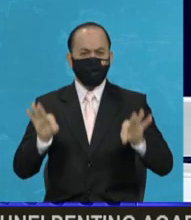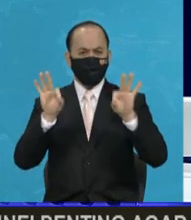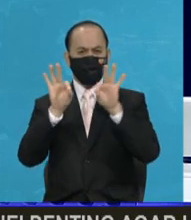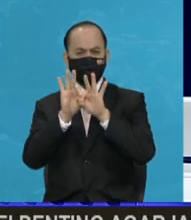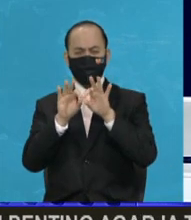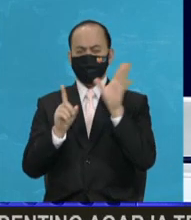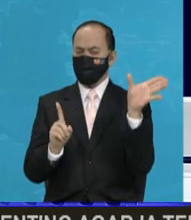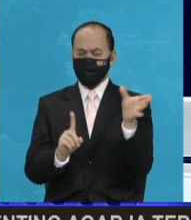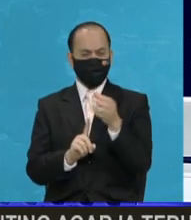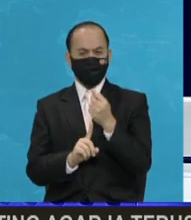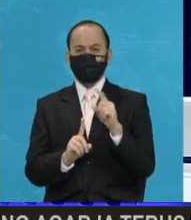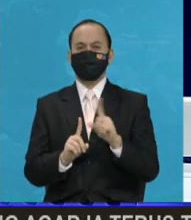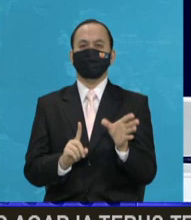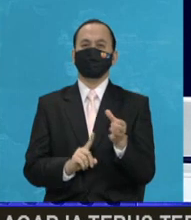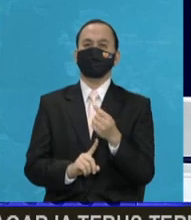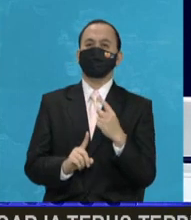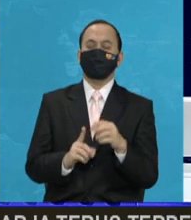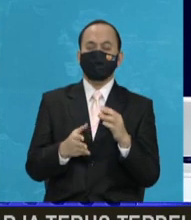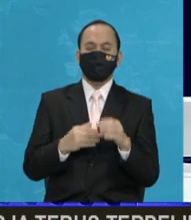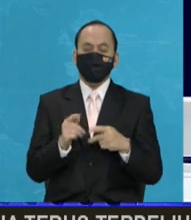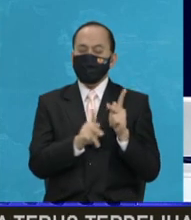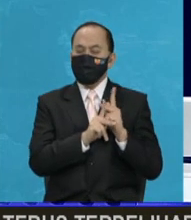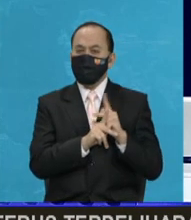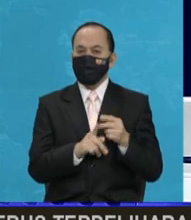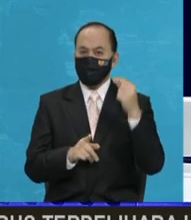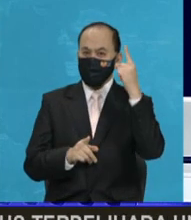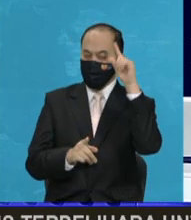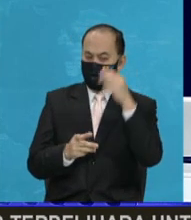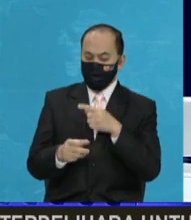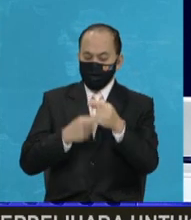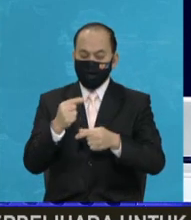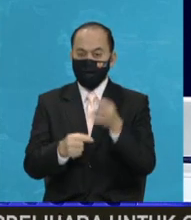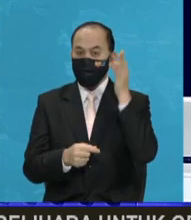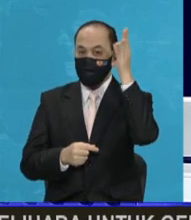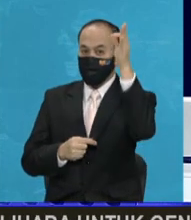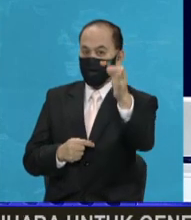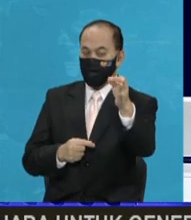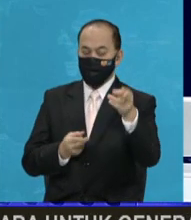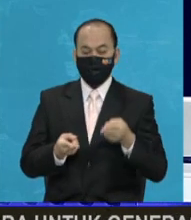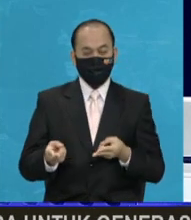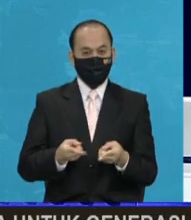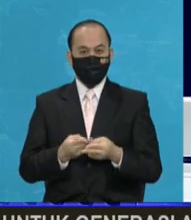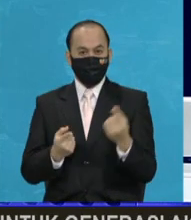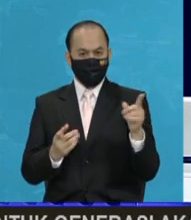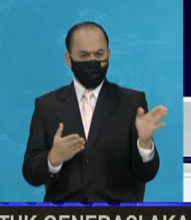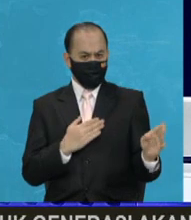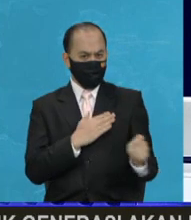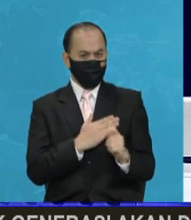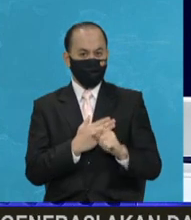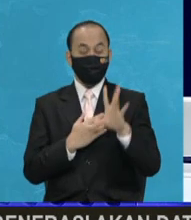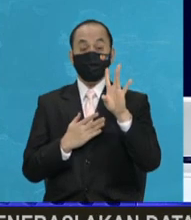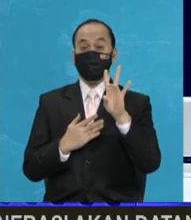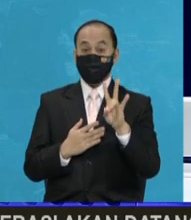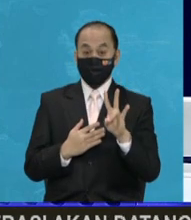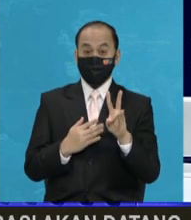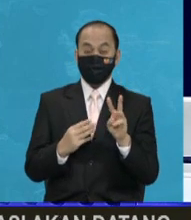Pupus dan terus terpelihara untuk generasi yang akan datang sebagai salah satu usaha untuk mempertahankannya tujuh mahasiswa